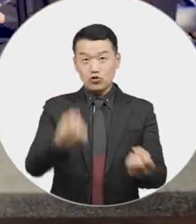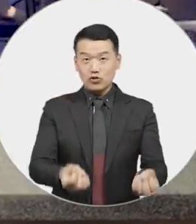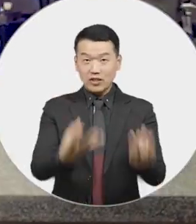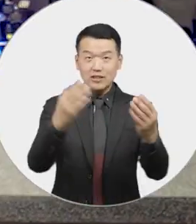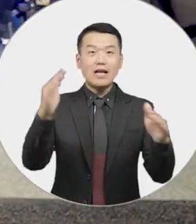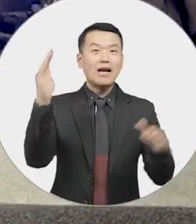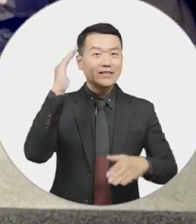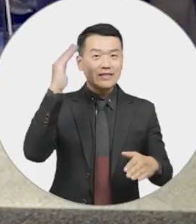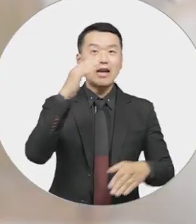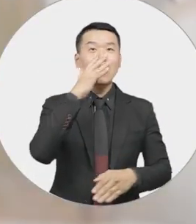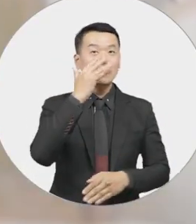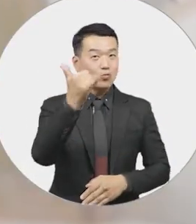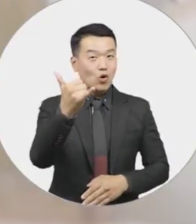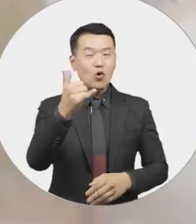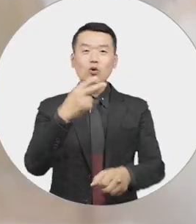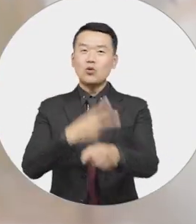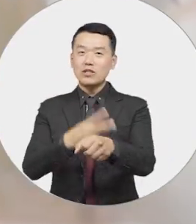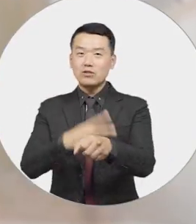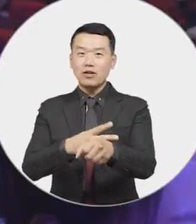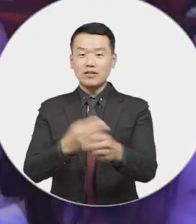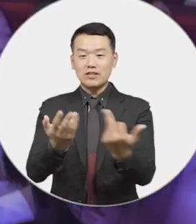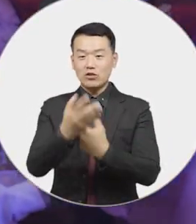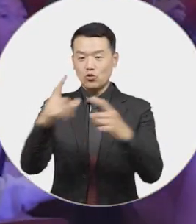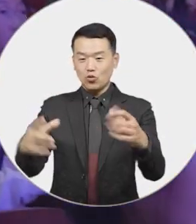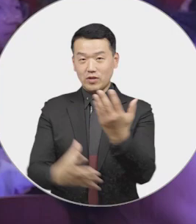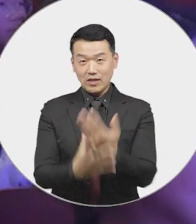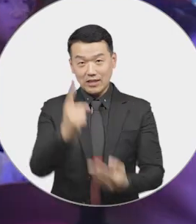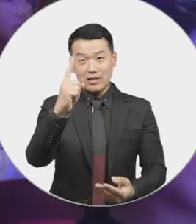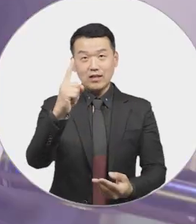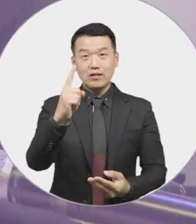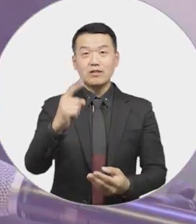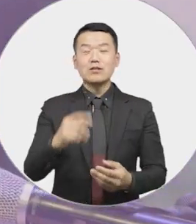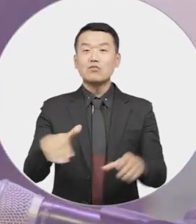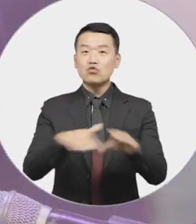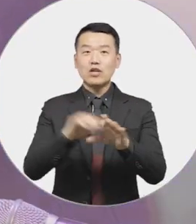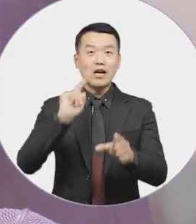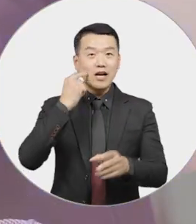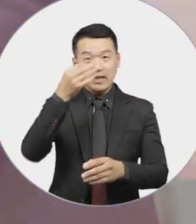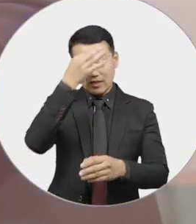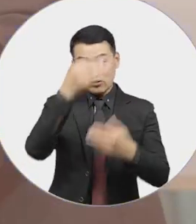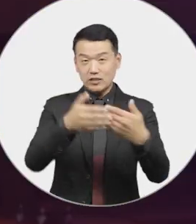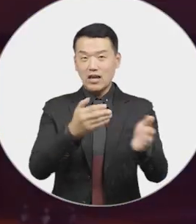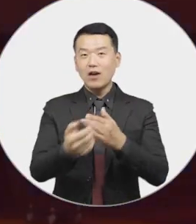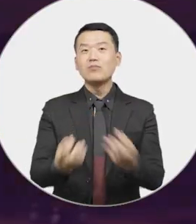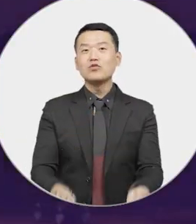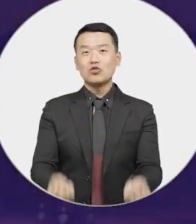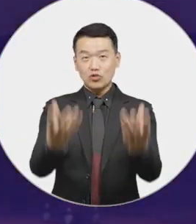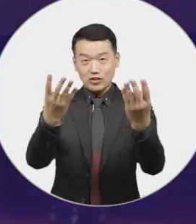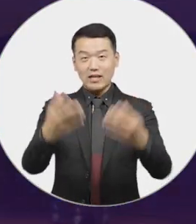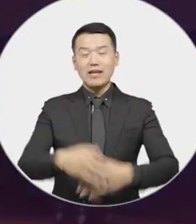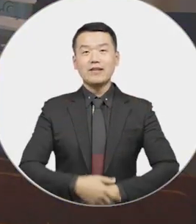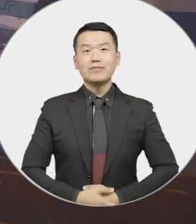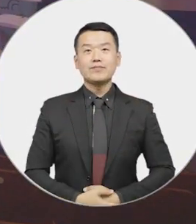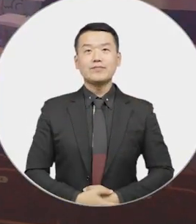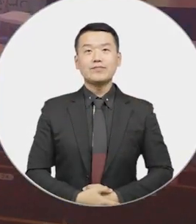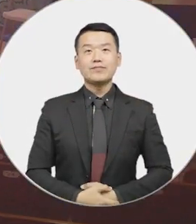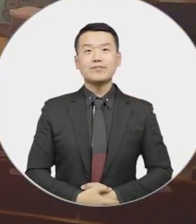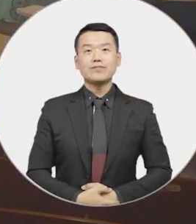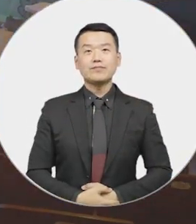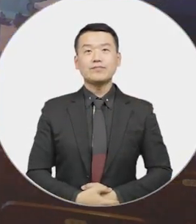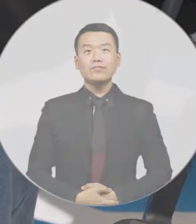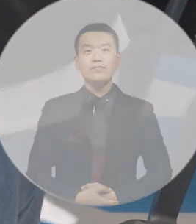제주교육문화예술축제는 학생, 학부모, 교직원, 제주도민이 하나 되어 문화예술 체험을 함께 누리는 축제의